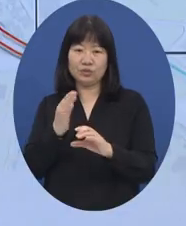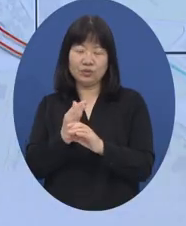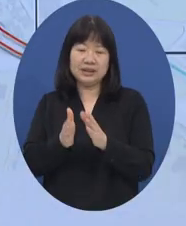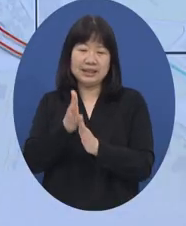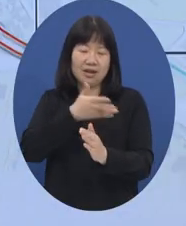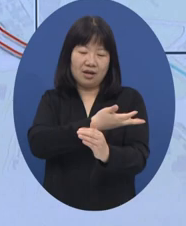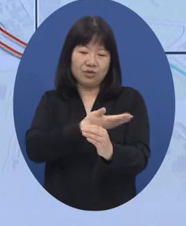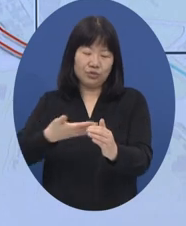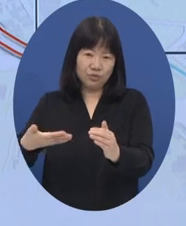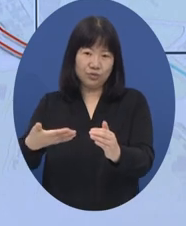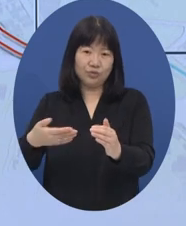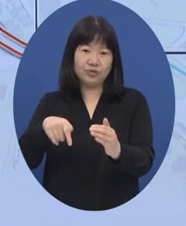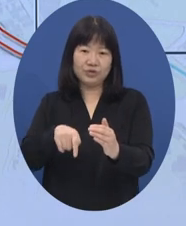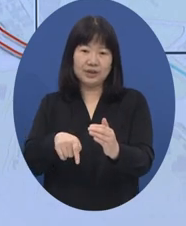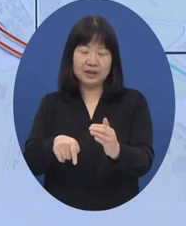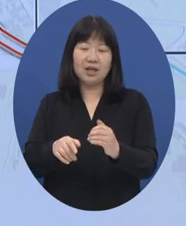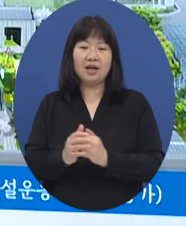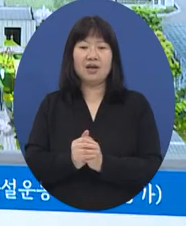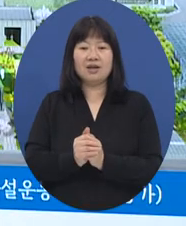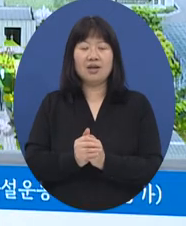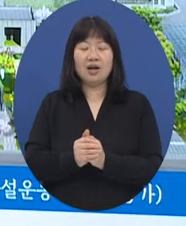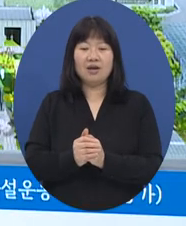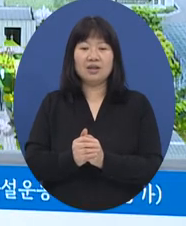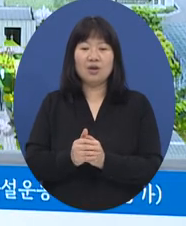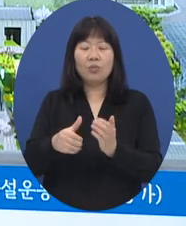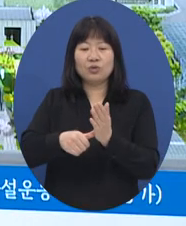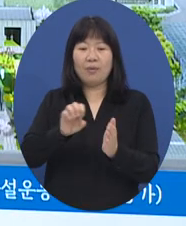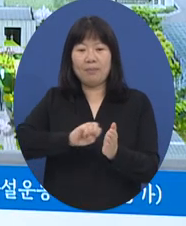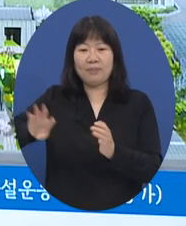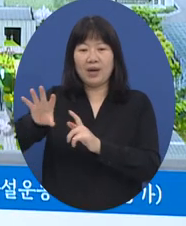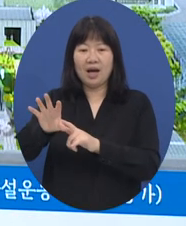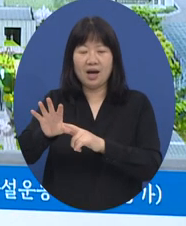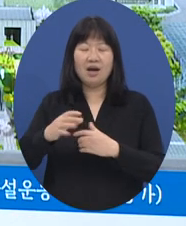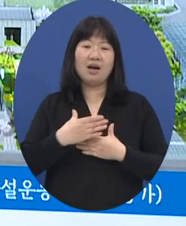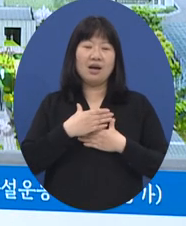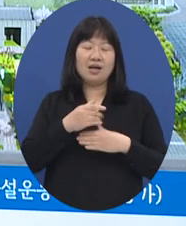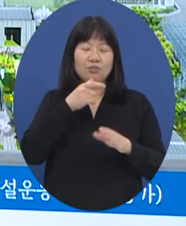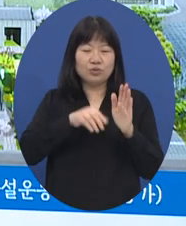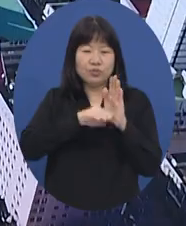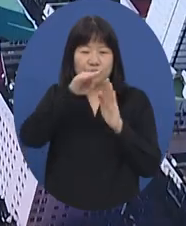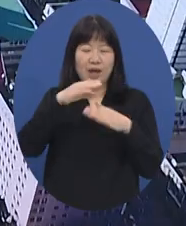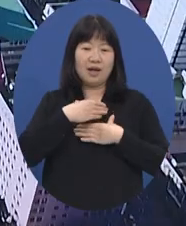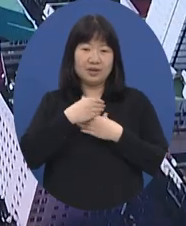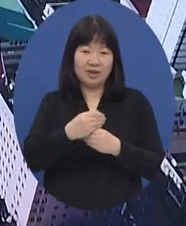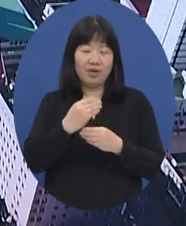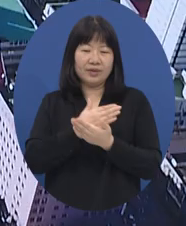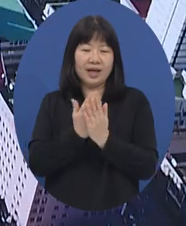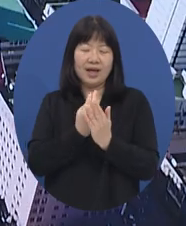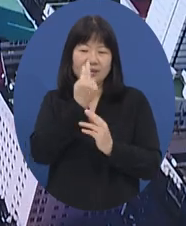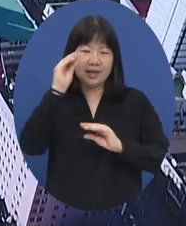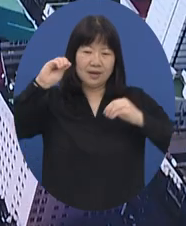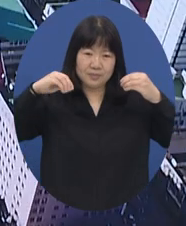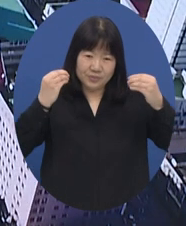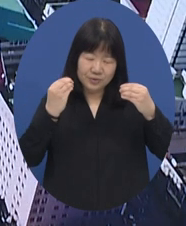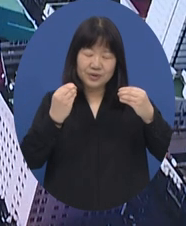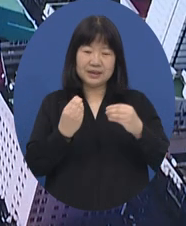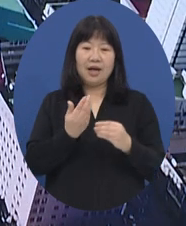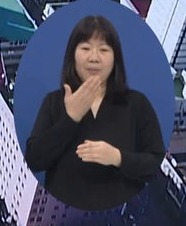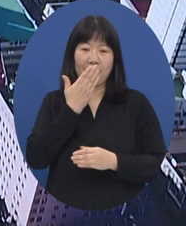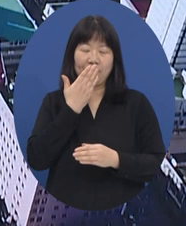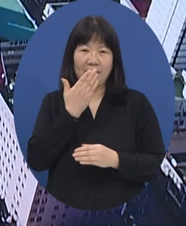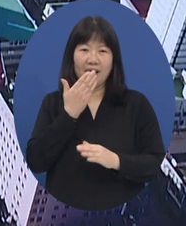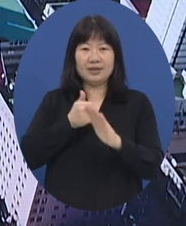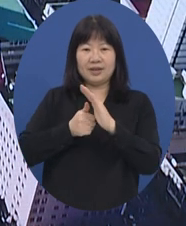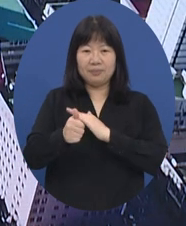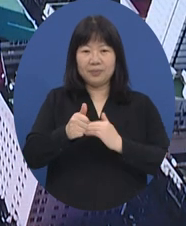흐르는 중미 천의 복귀 시설을 철거해 수 예로부터 안전하고 다양한 생물이 살아 숨쉬는 지역 대표와 천을 만들